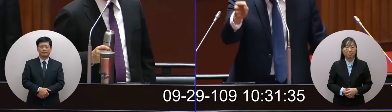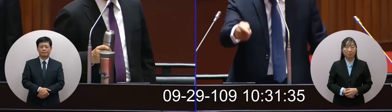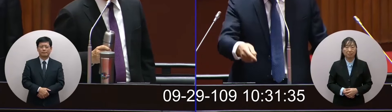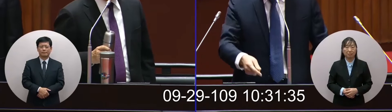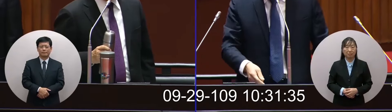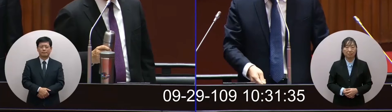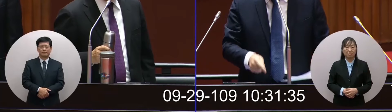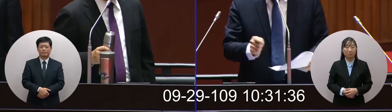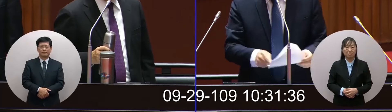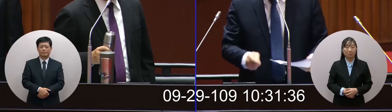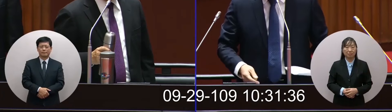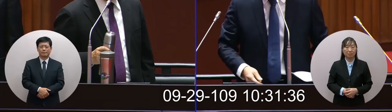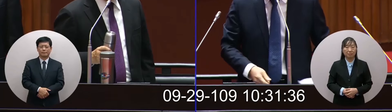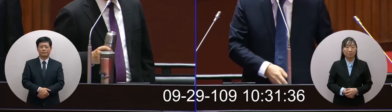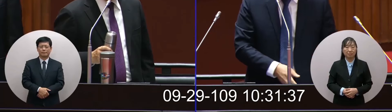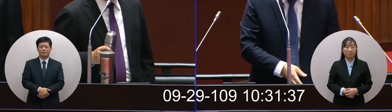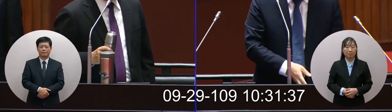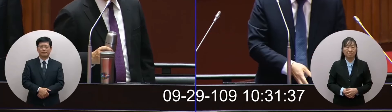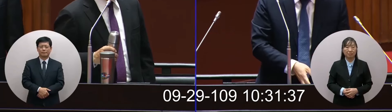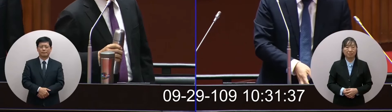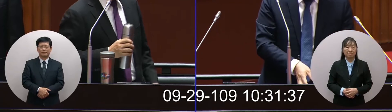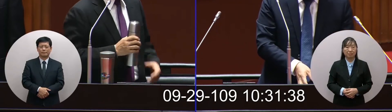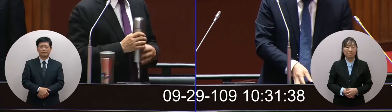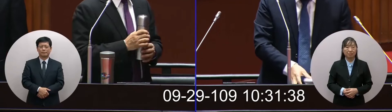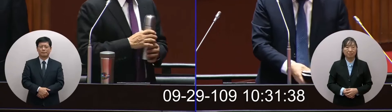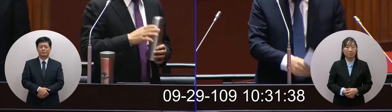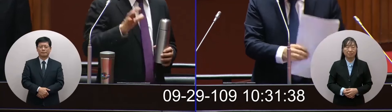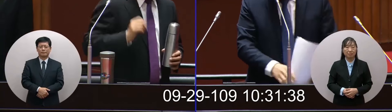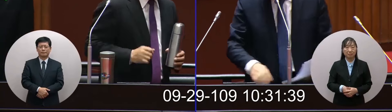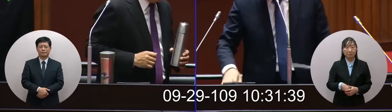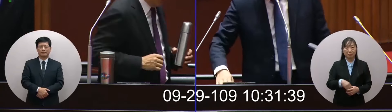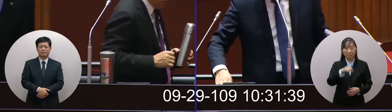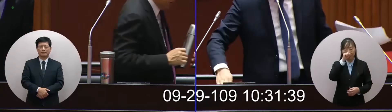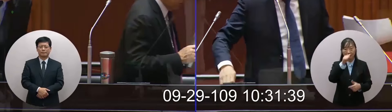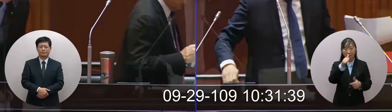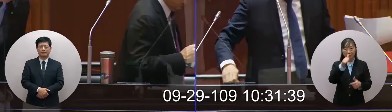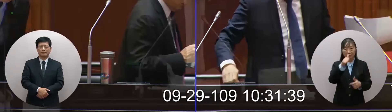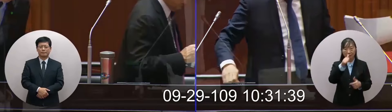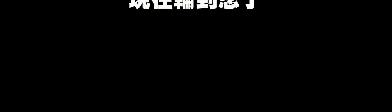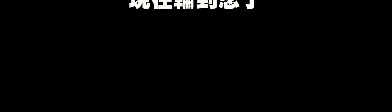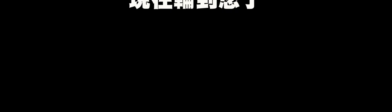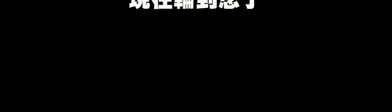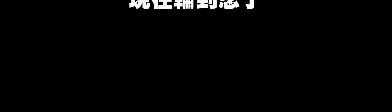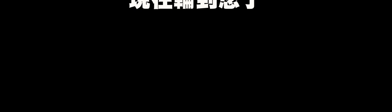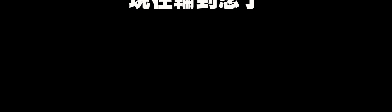好，谢谢。